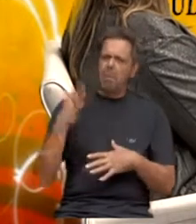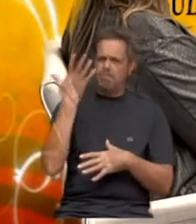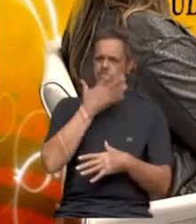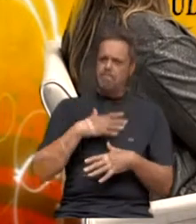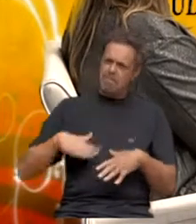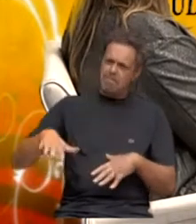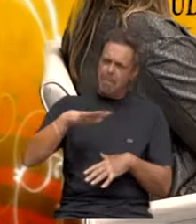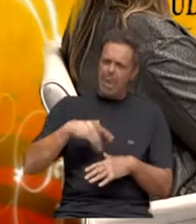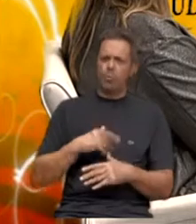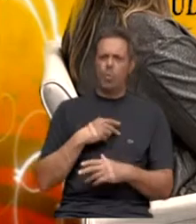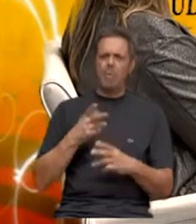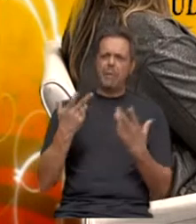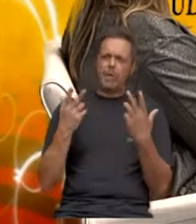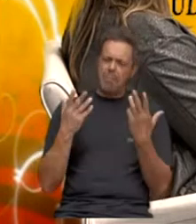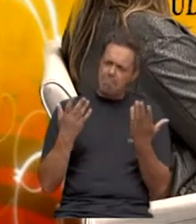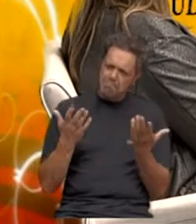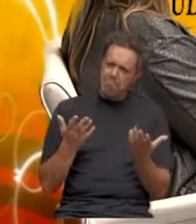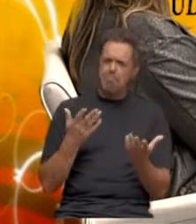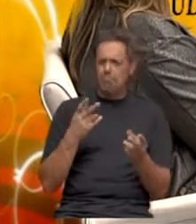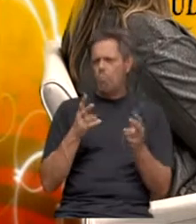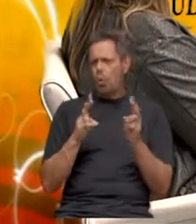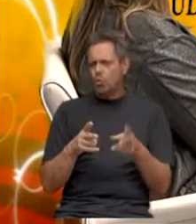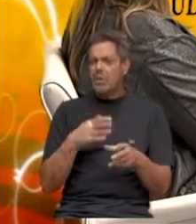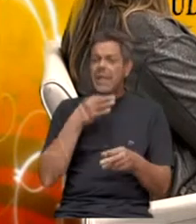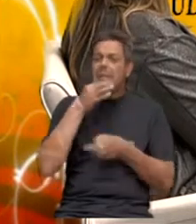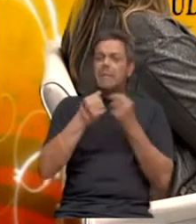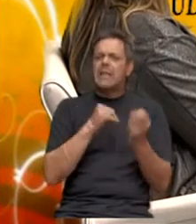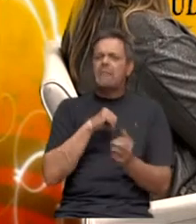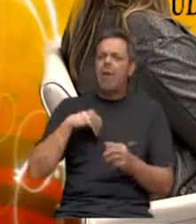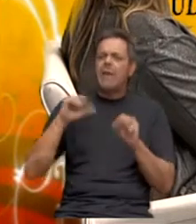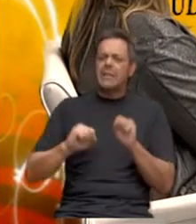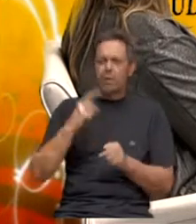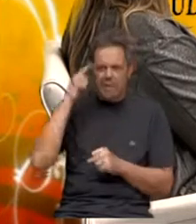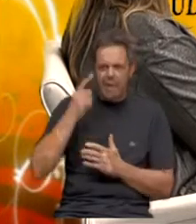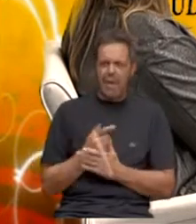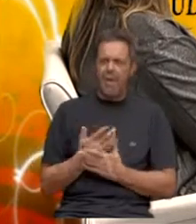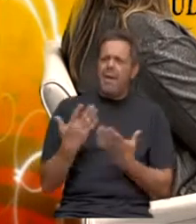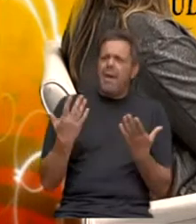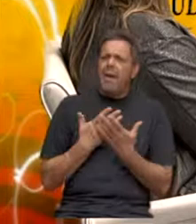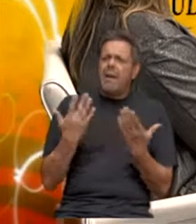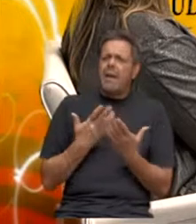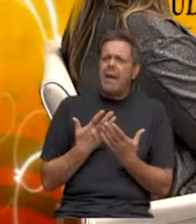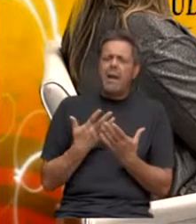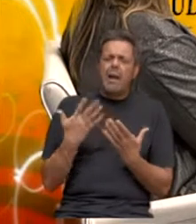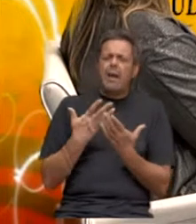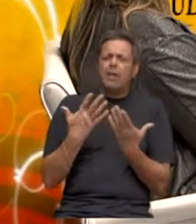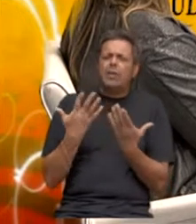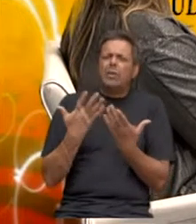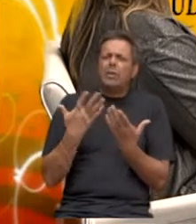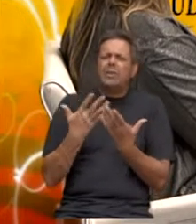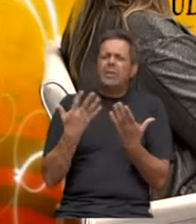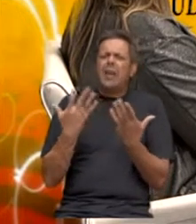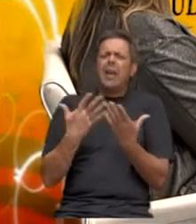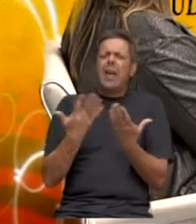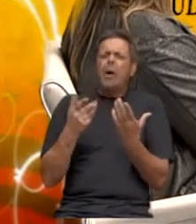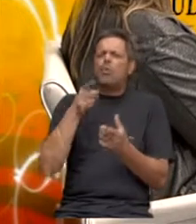ćete vrlo velikih mogućnosti da ispitate i svoje znanje. Kako ste ga zapravo, kako je sinopsis toga događanja, kako će